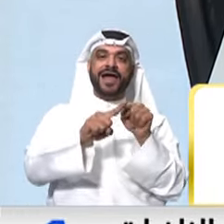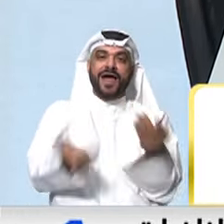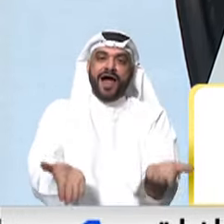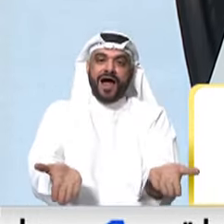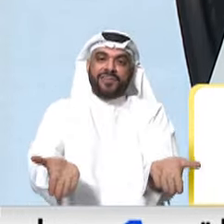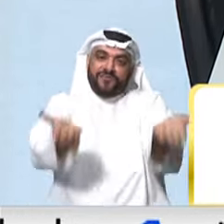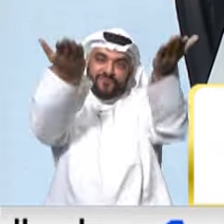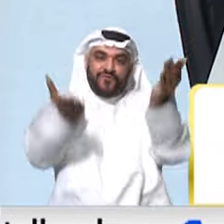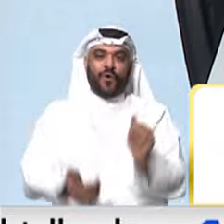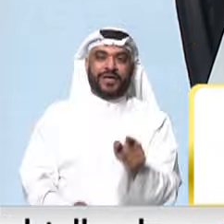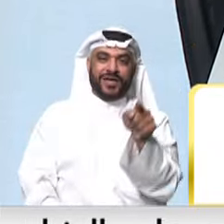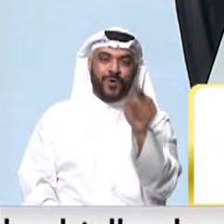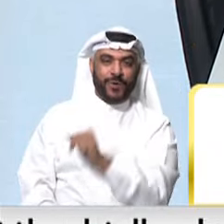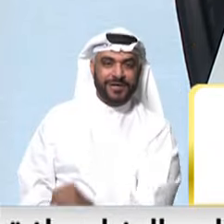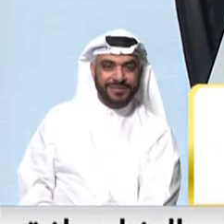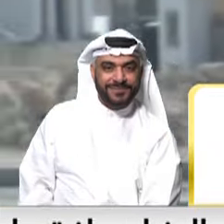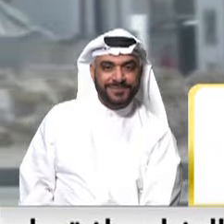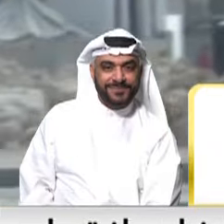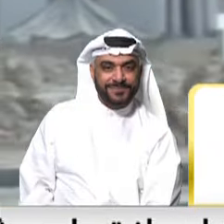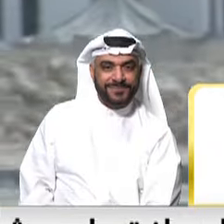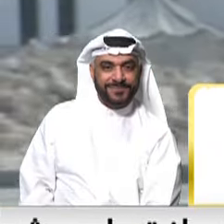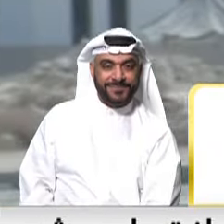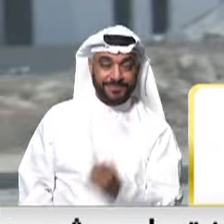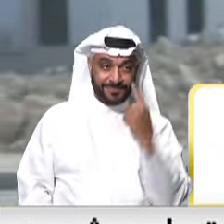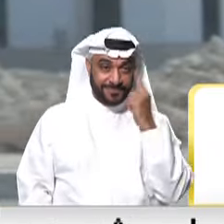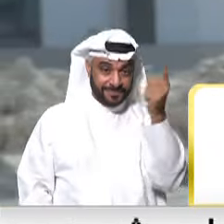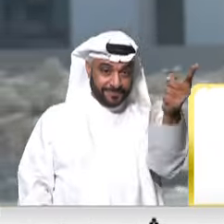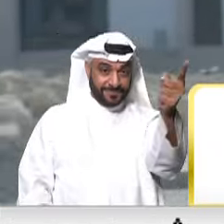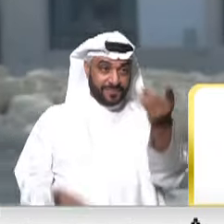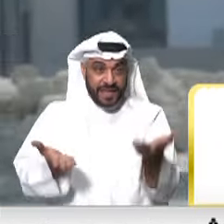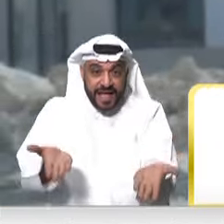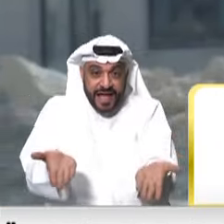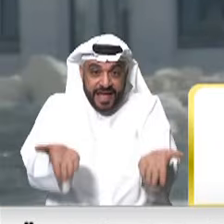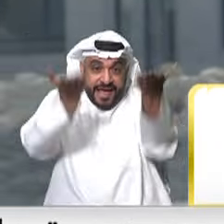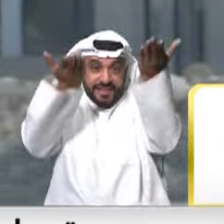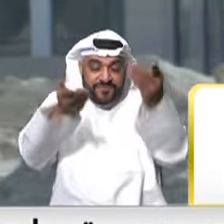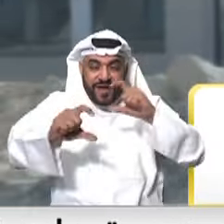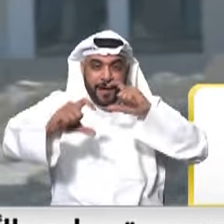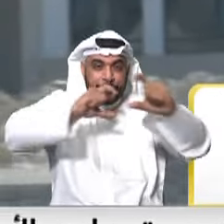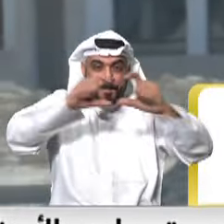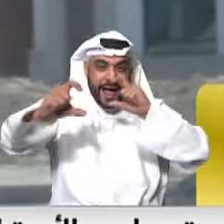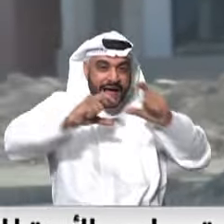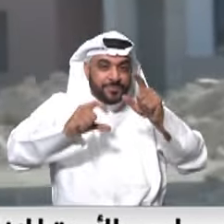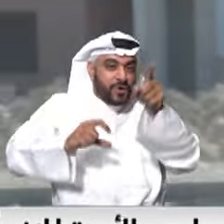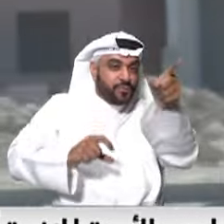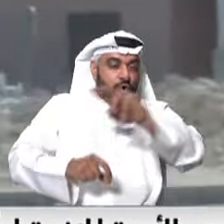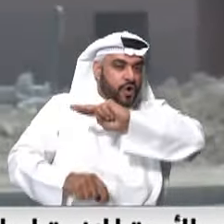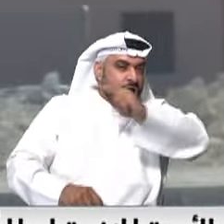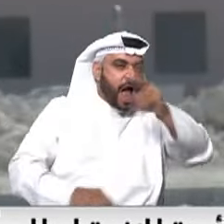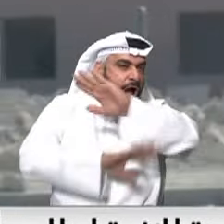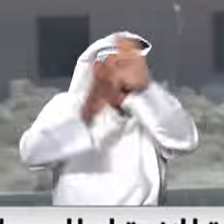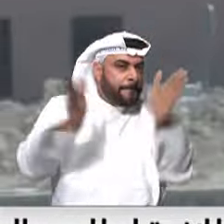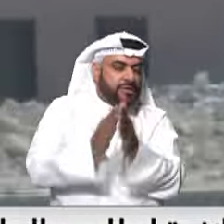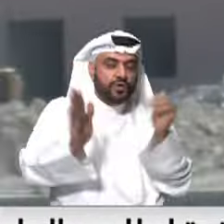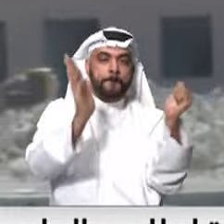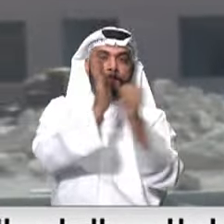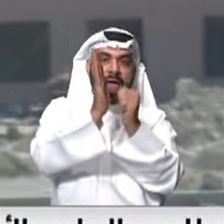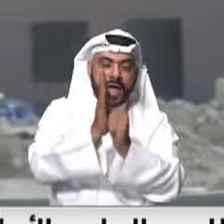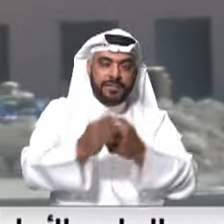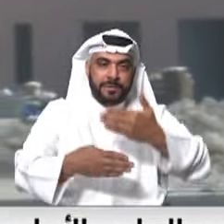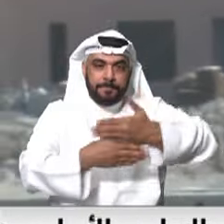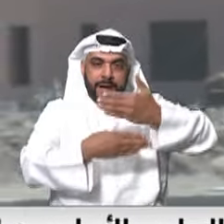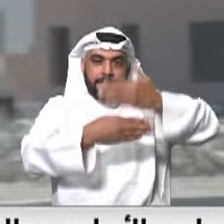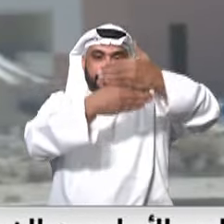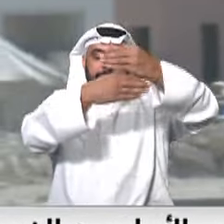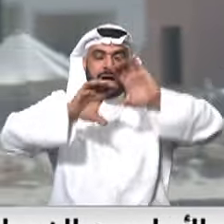بشكل مباشر في المرحله القادمه ارتفاع السوق العقاري خلال تداولات شهر مارس ساهم وعزز من تحسن اداء السوق